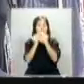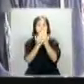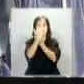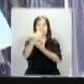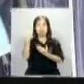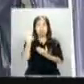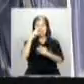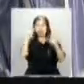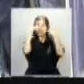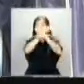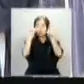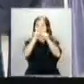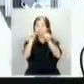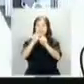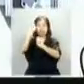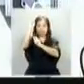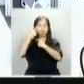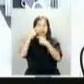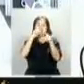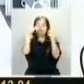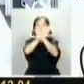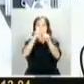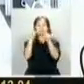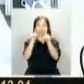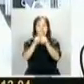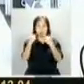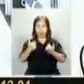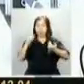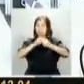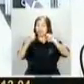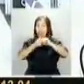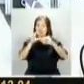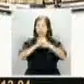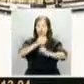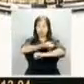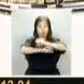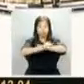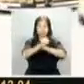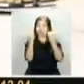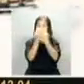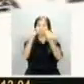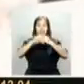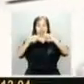ความคล้ายคลึงกับรัฐสวัสดิการซึ่งภายหลังพบว่ามีปัญหาในเชิงการปฏิบัติเช่นกันค่ะ